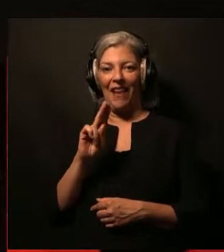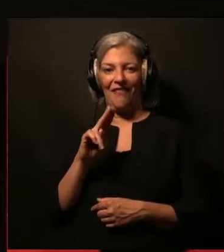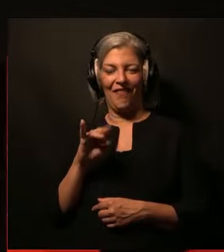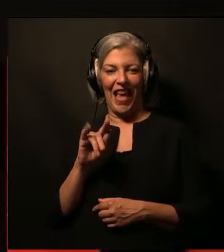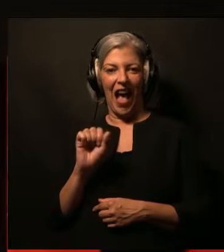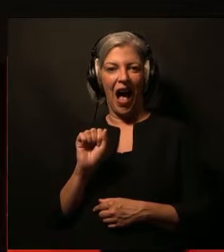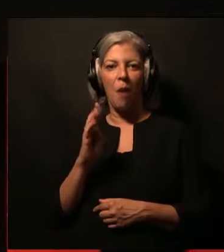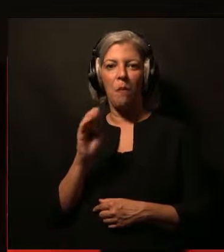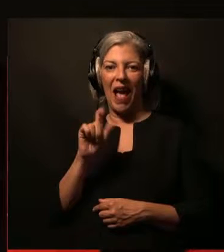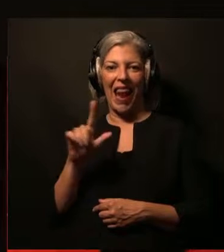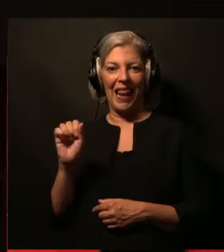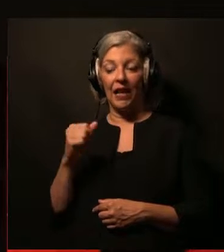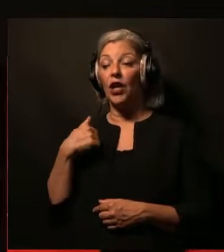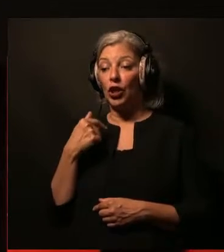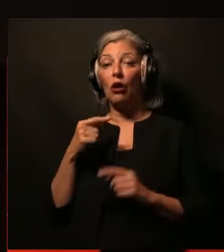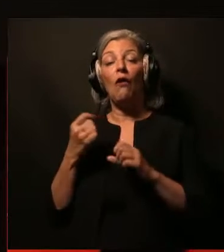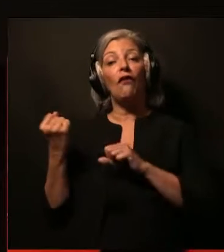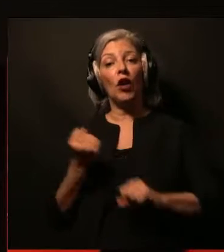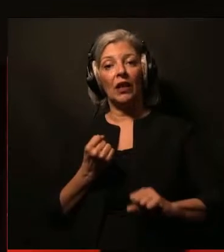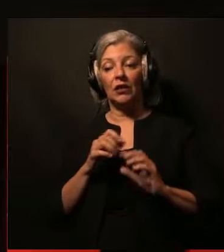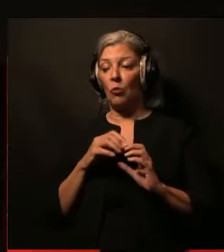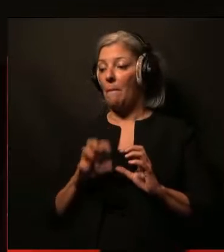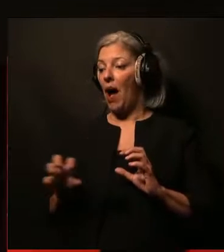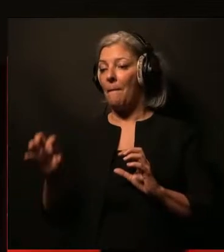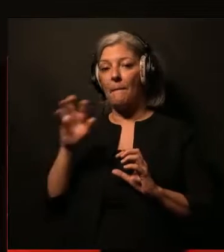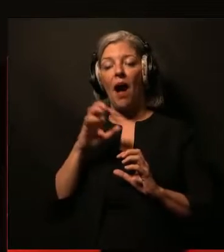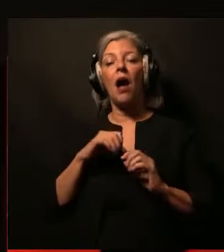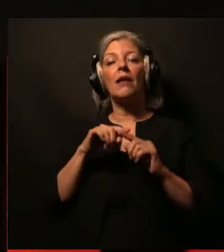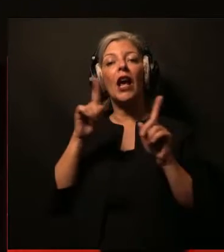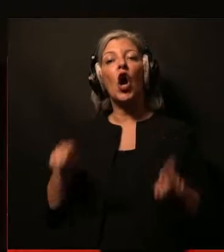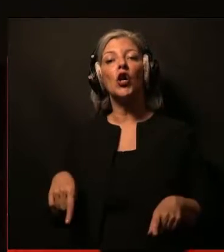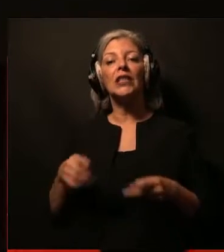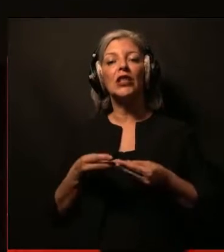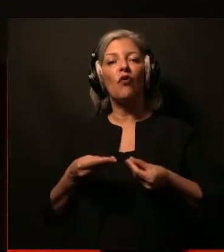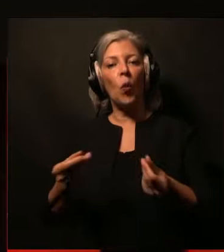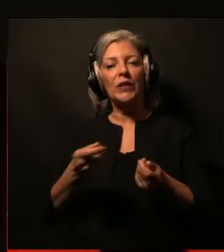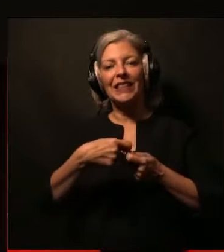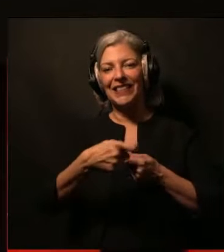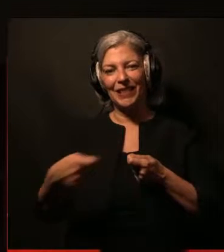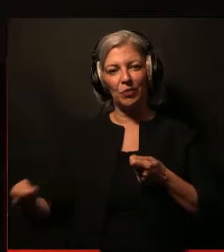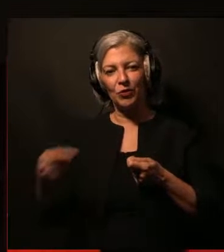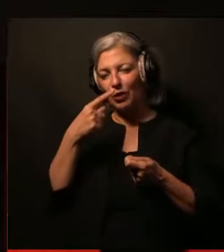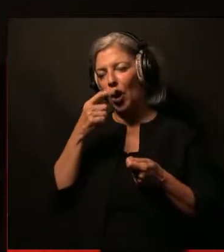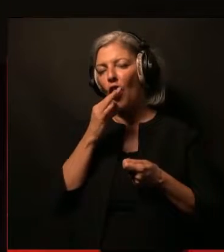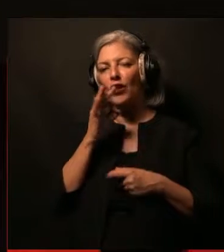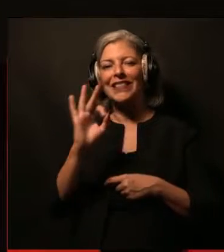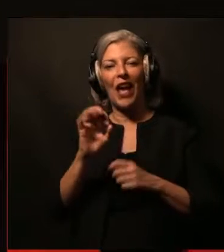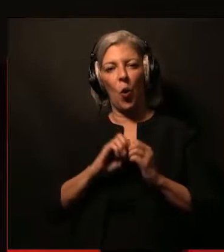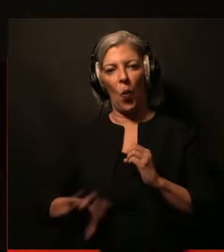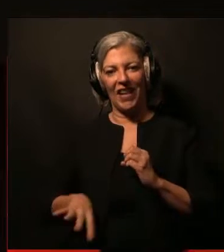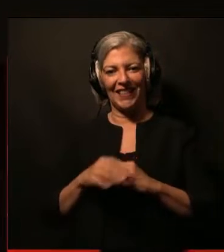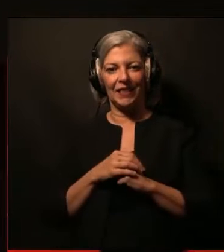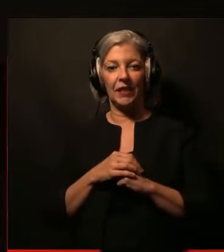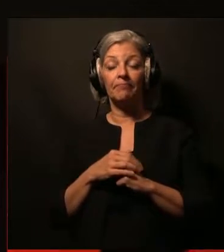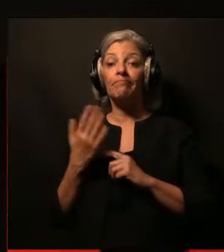la fondatrice della mappa dei negozi sfusi e zero waste ed oggi sono qui per dimostrarvi che le vostre piccole